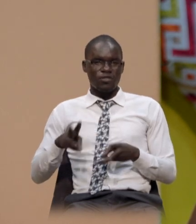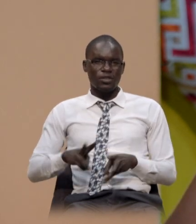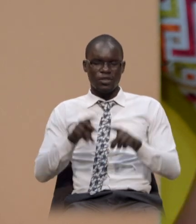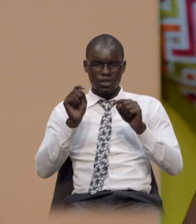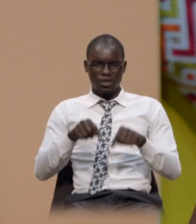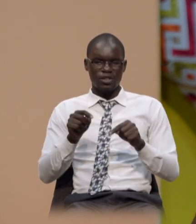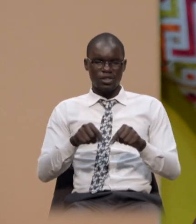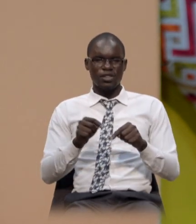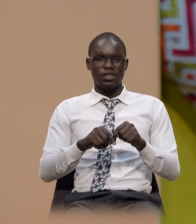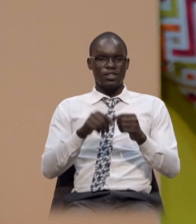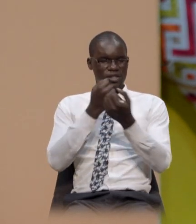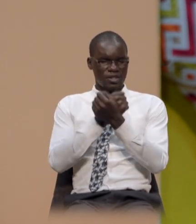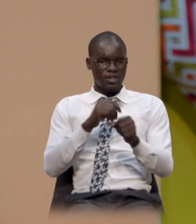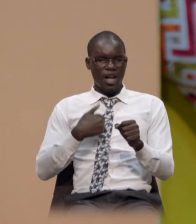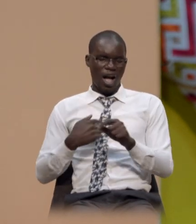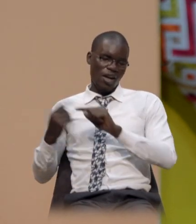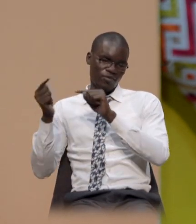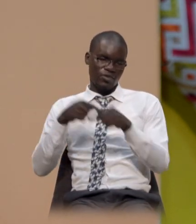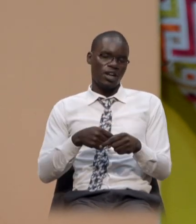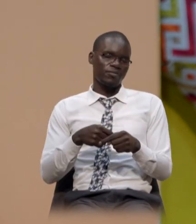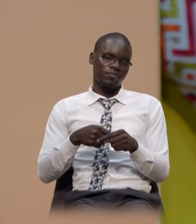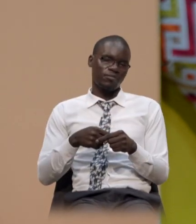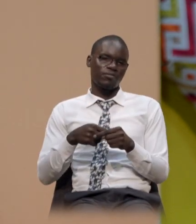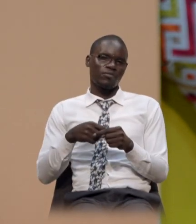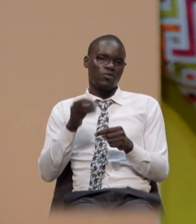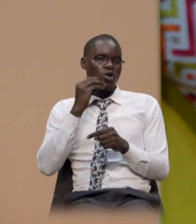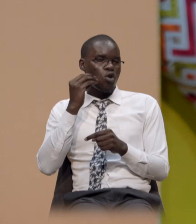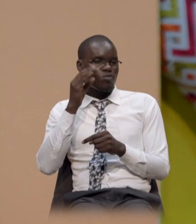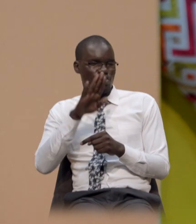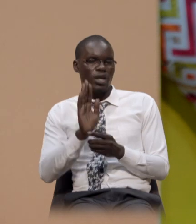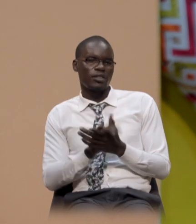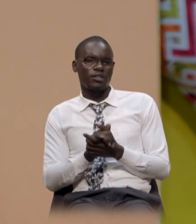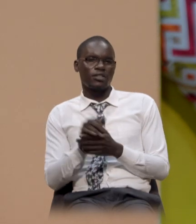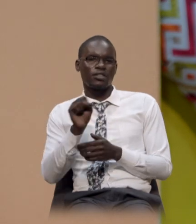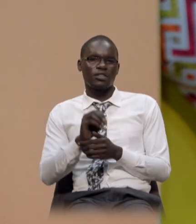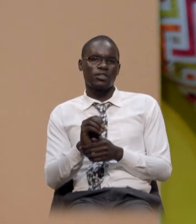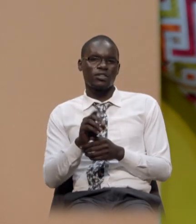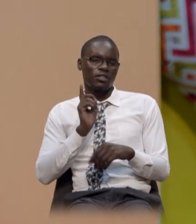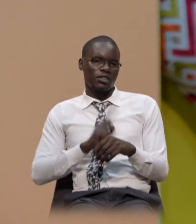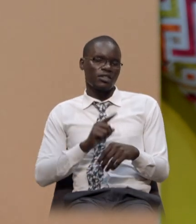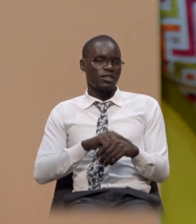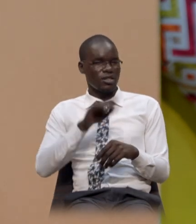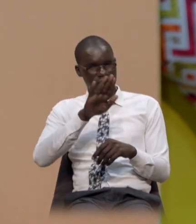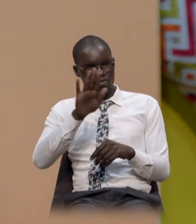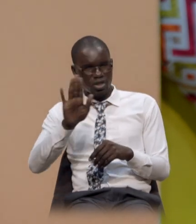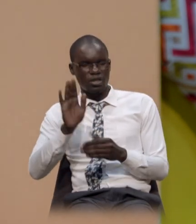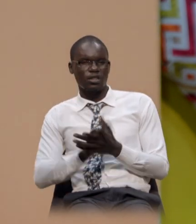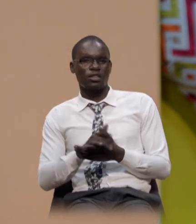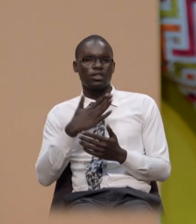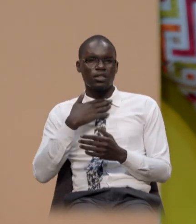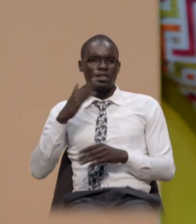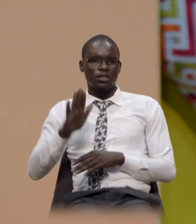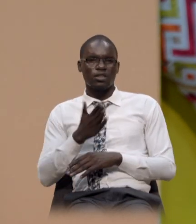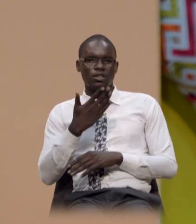sababu wokovu umefika mlangoni mwenu, hamjasahaulika. Kwa hivyo huu ni wakati wenu tunataka